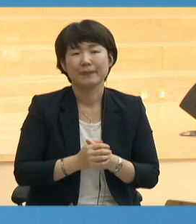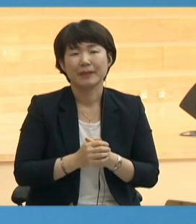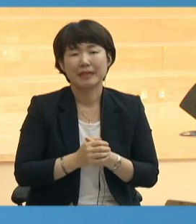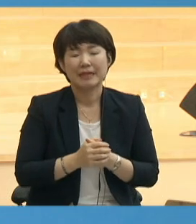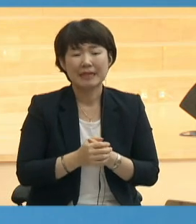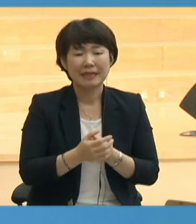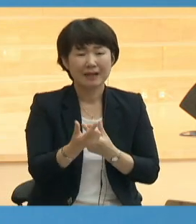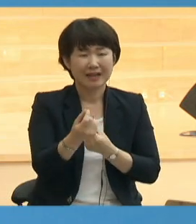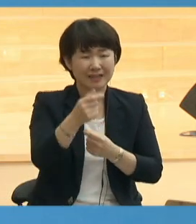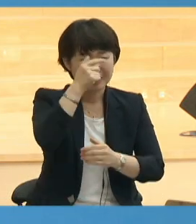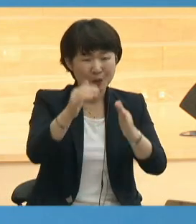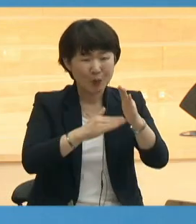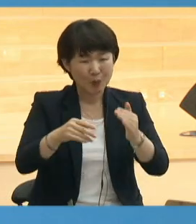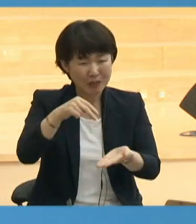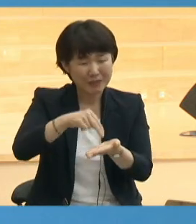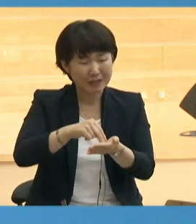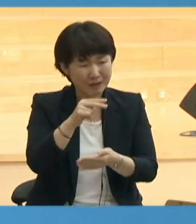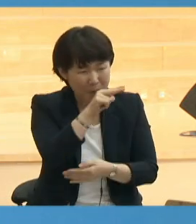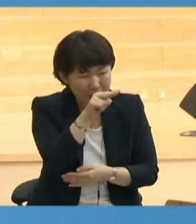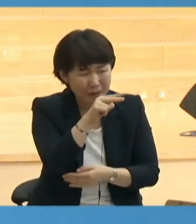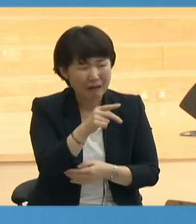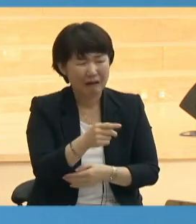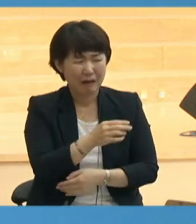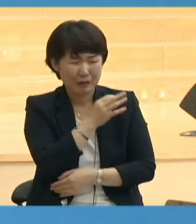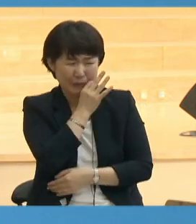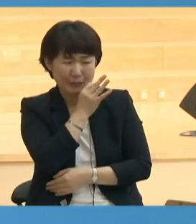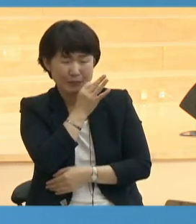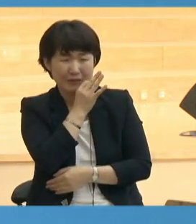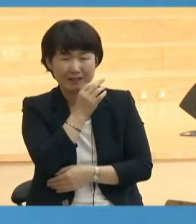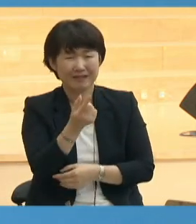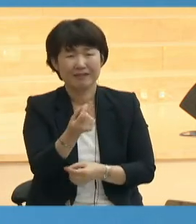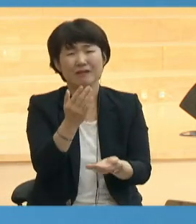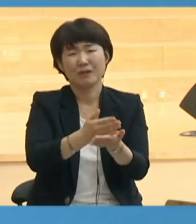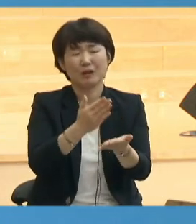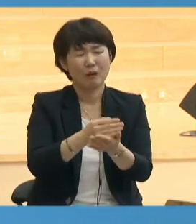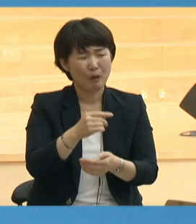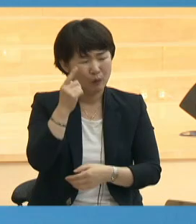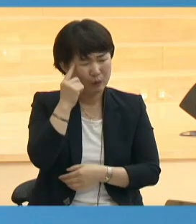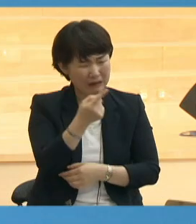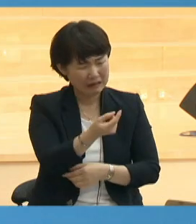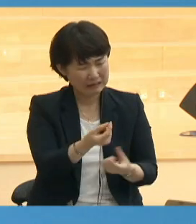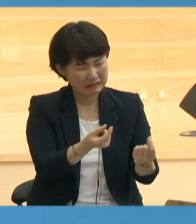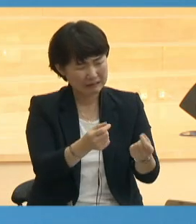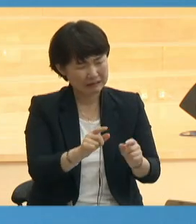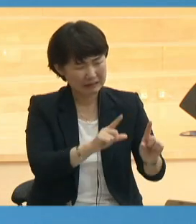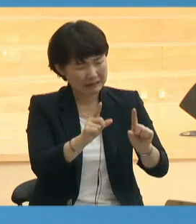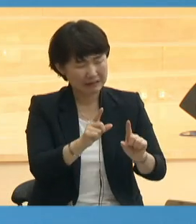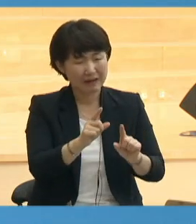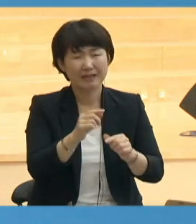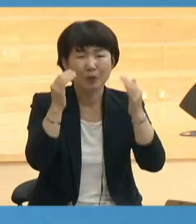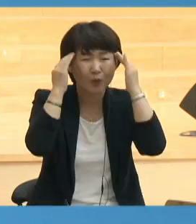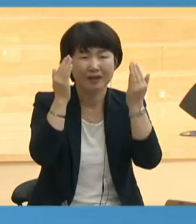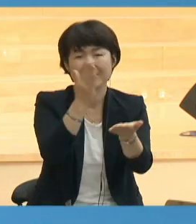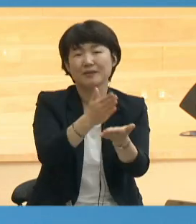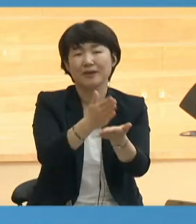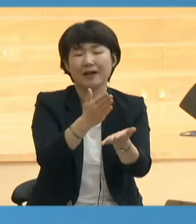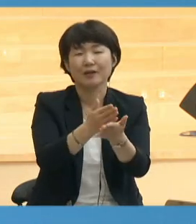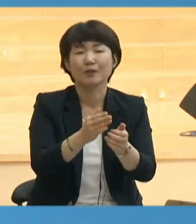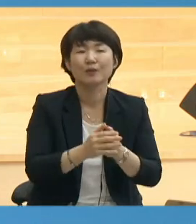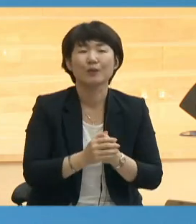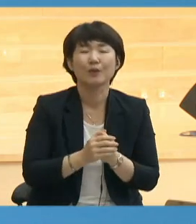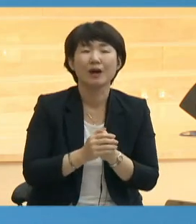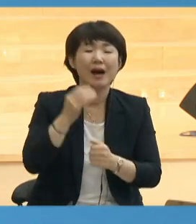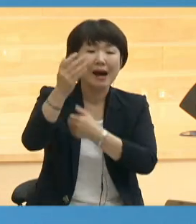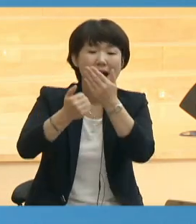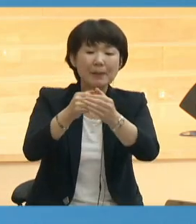같은 손가 보기도 하고 진짜 쪽팔린다 외 설에 4로 싶은 그런 고난 말고 하나님의